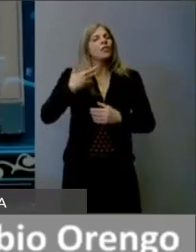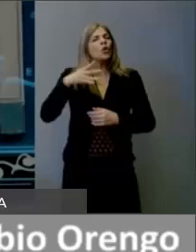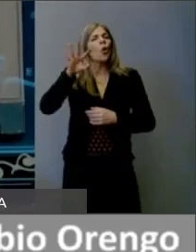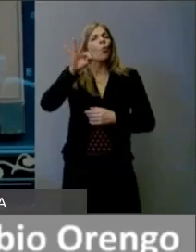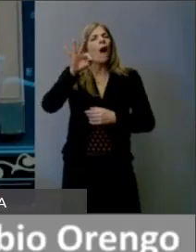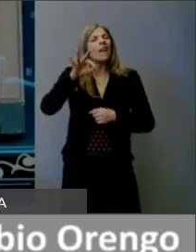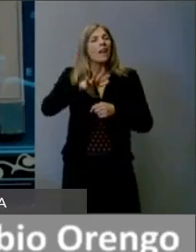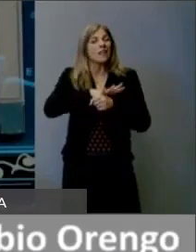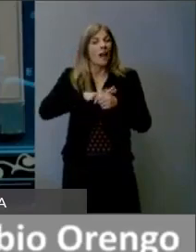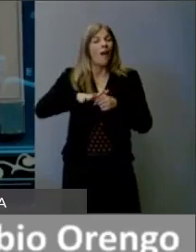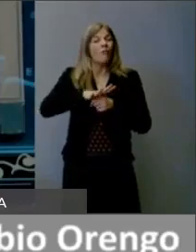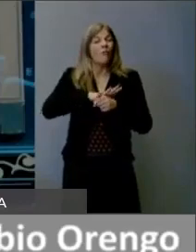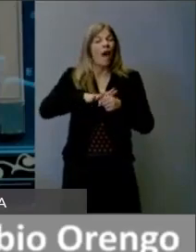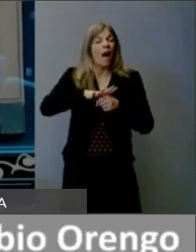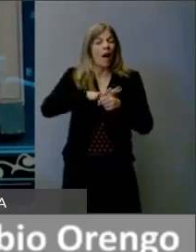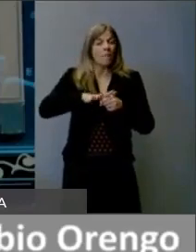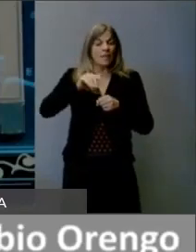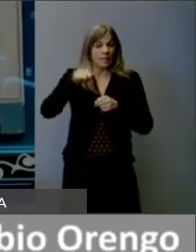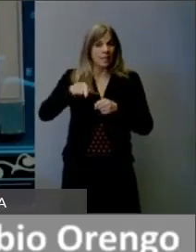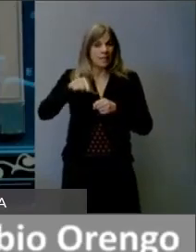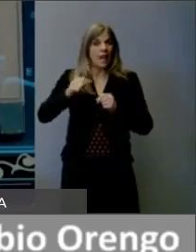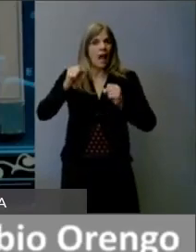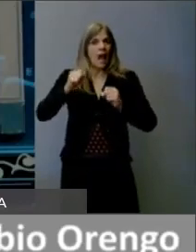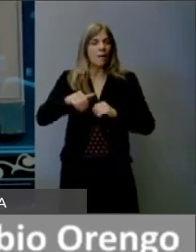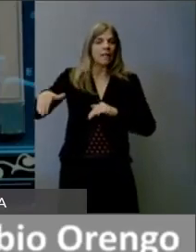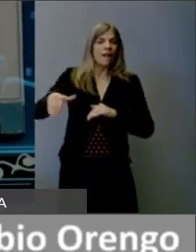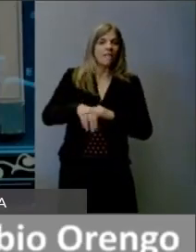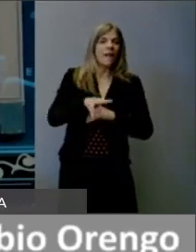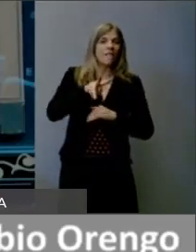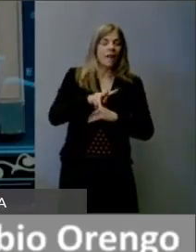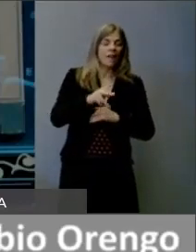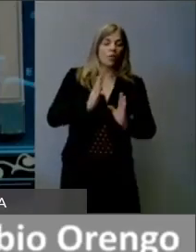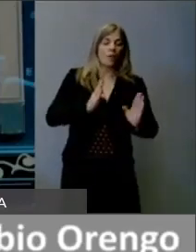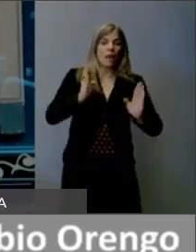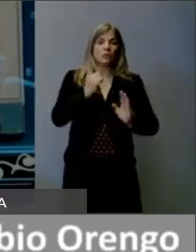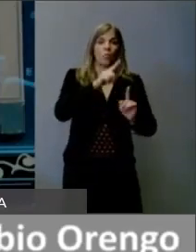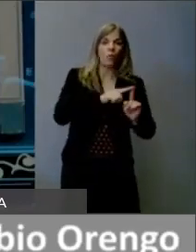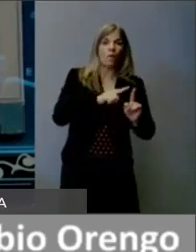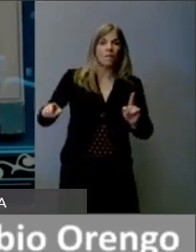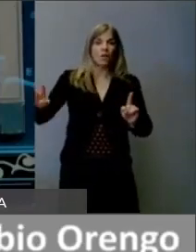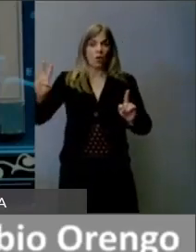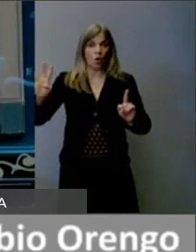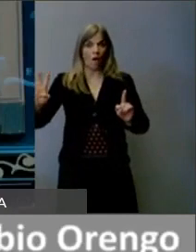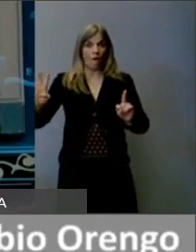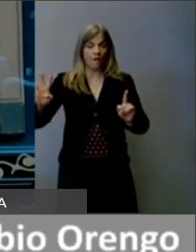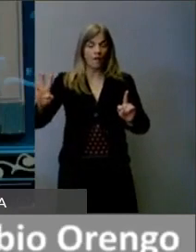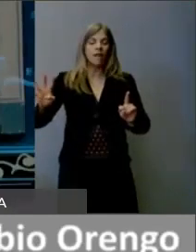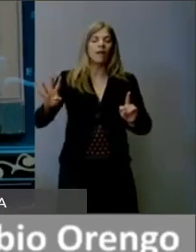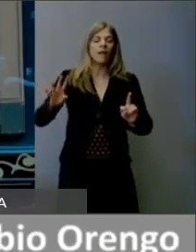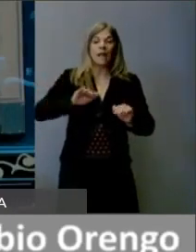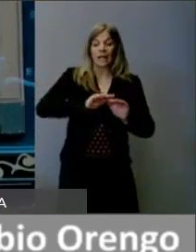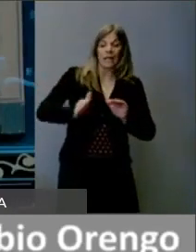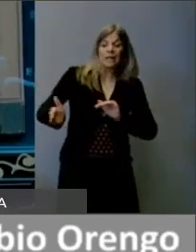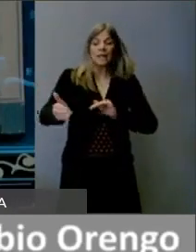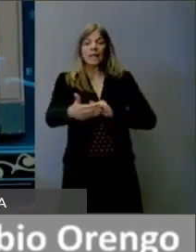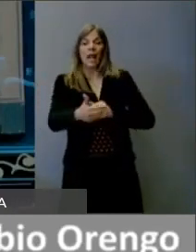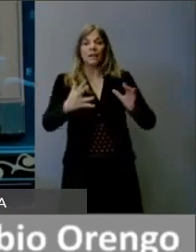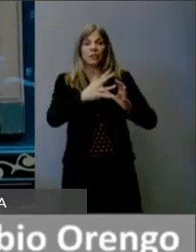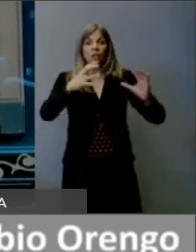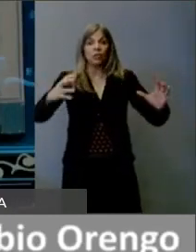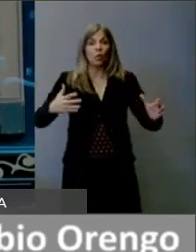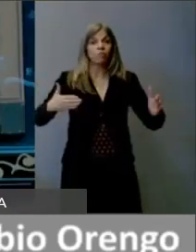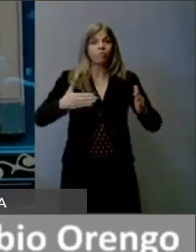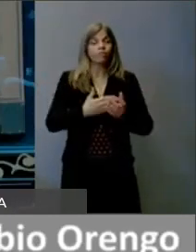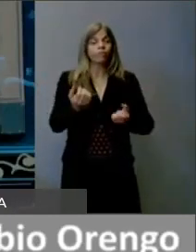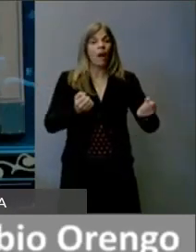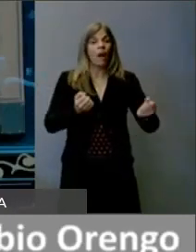residenti negli edifici di Via Vecchia dai civici 1 a 9, dietro la rimessa MT di Staglieno, destinati alla